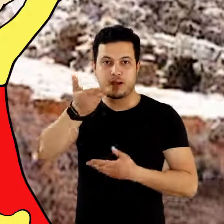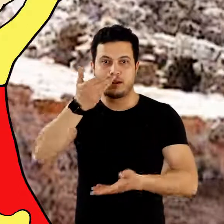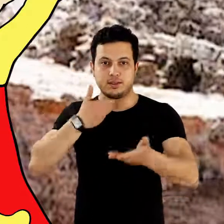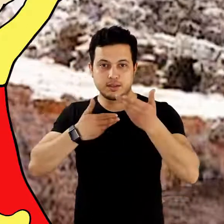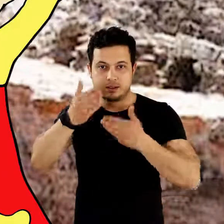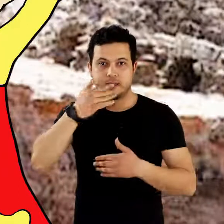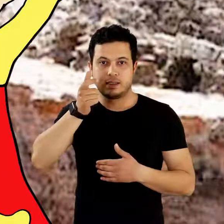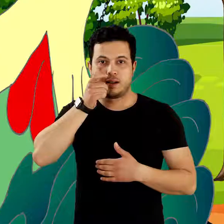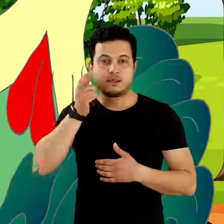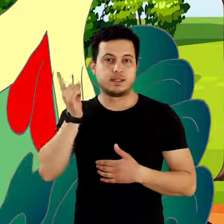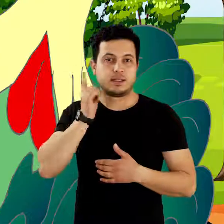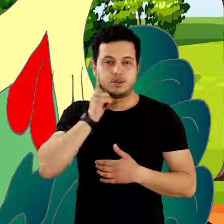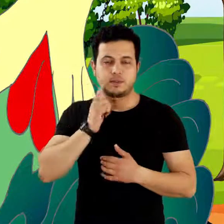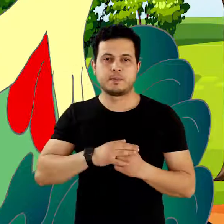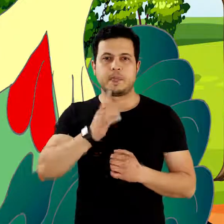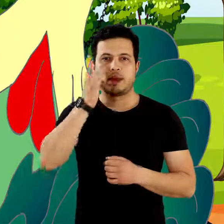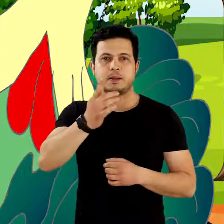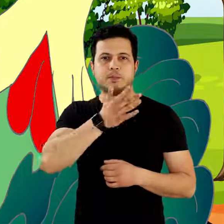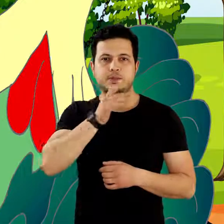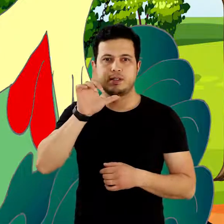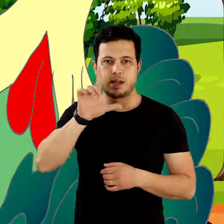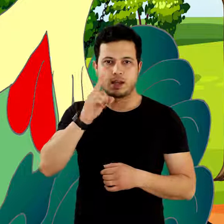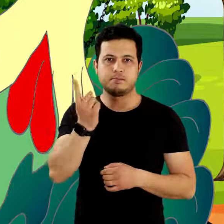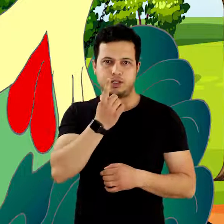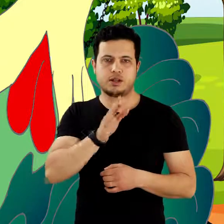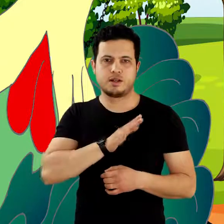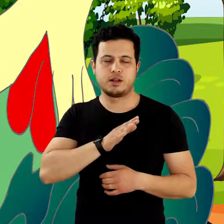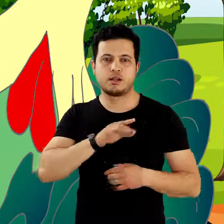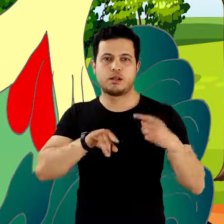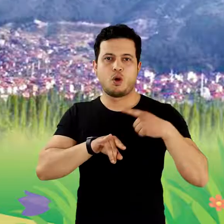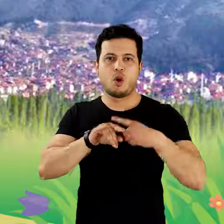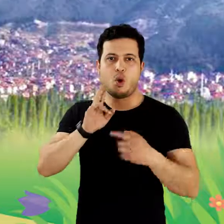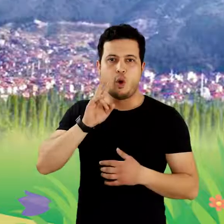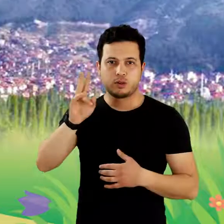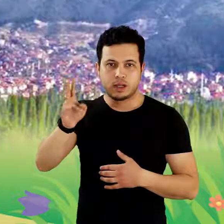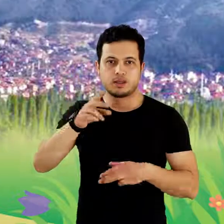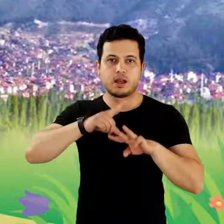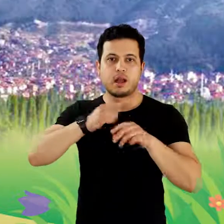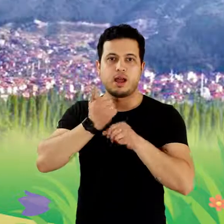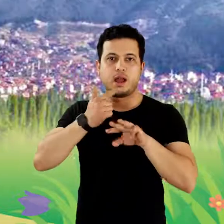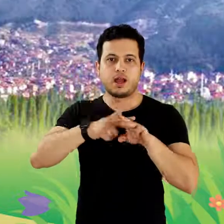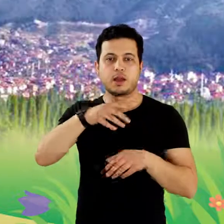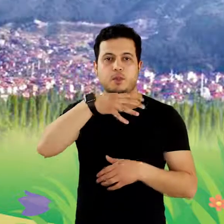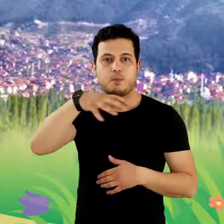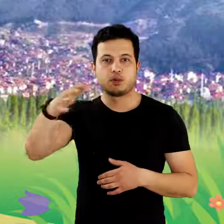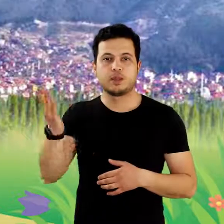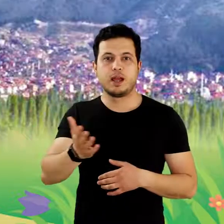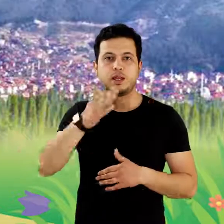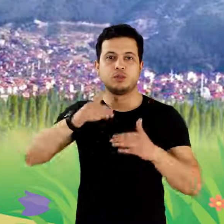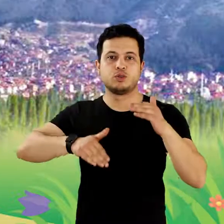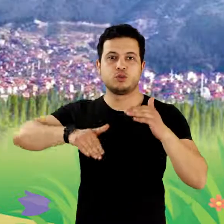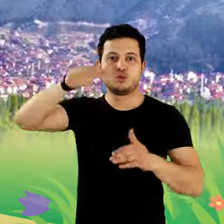bekliyorlardı. İlk bilmeniz gereken şey Honaz Dağı. Ege bölgesinin en yüksek